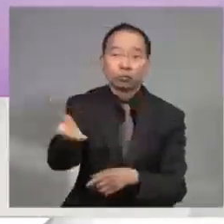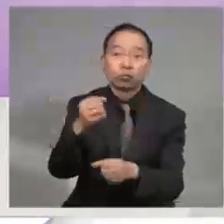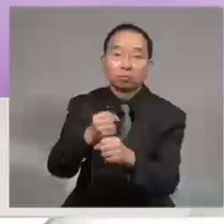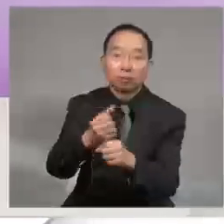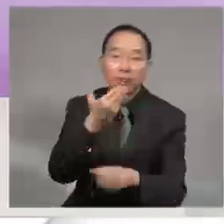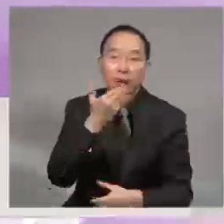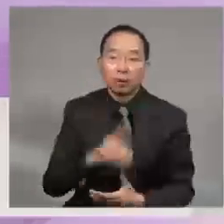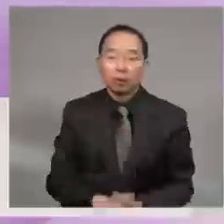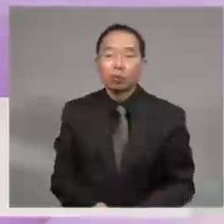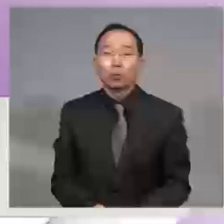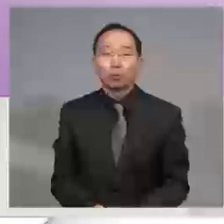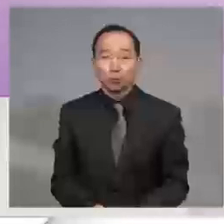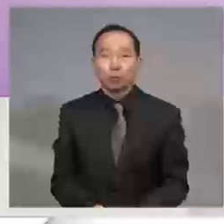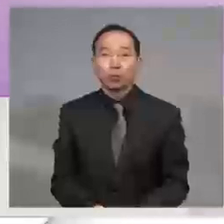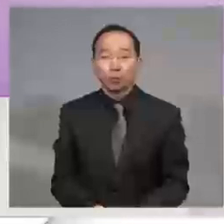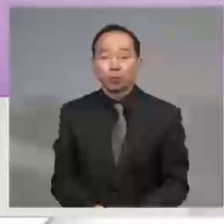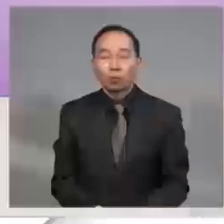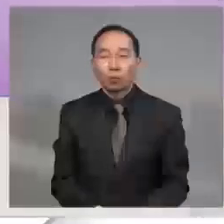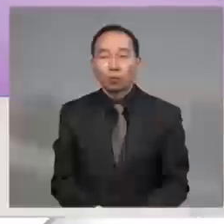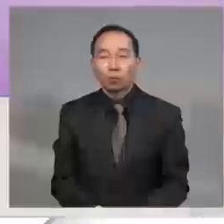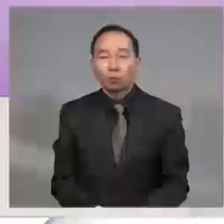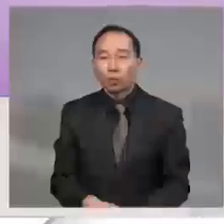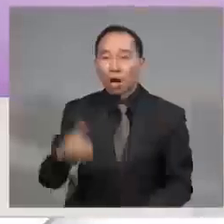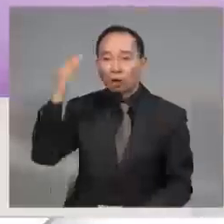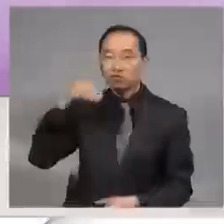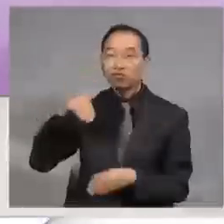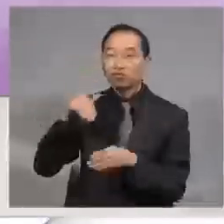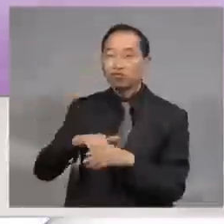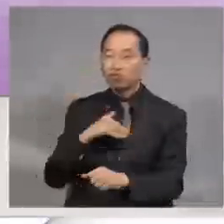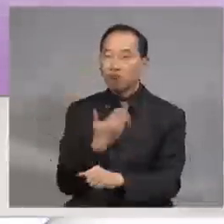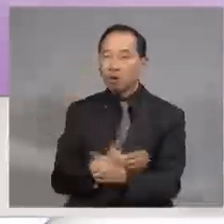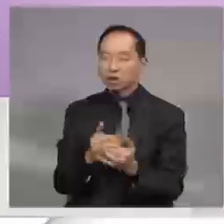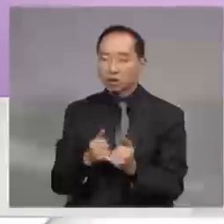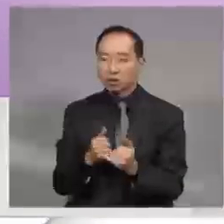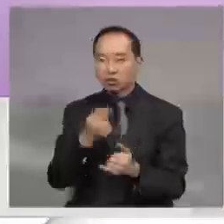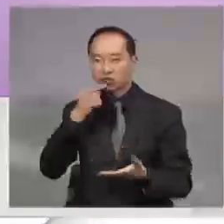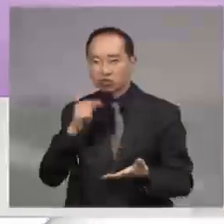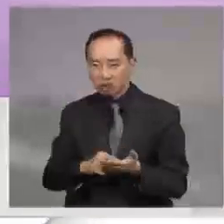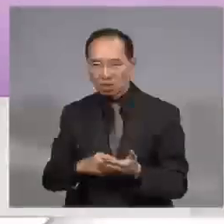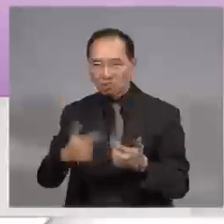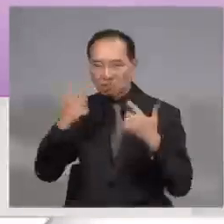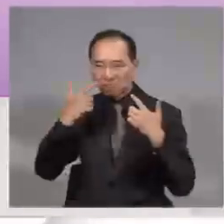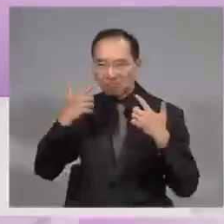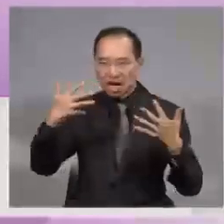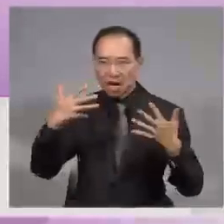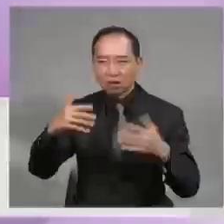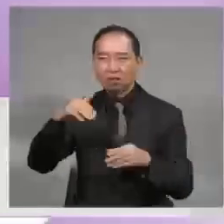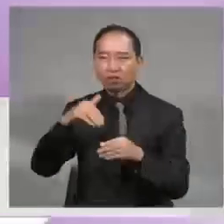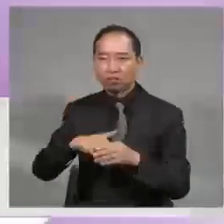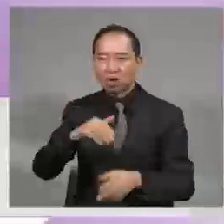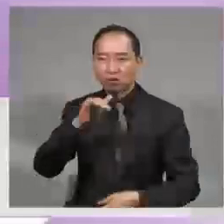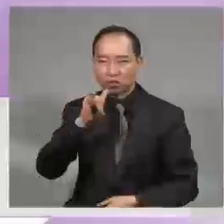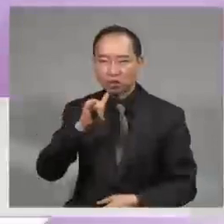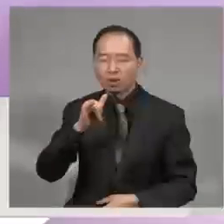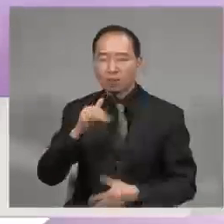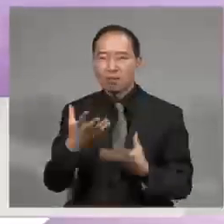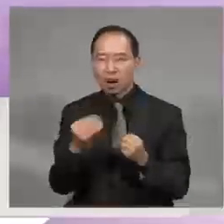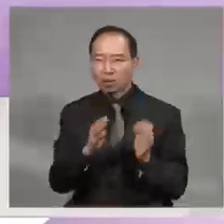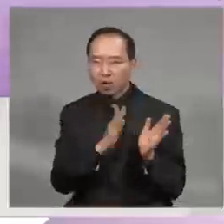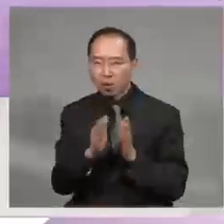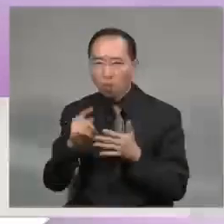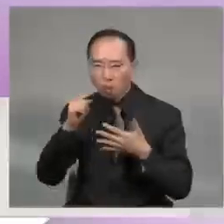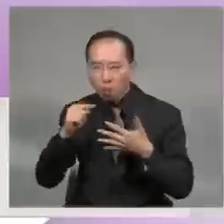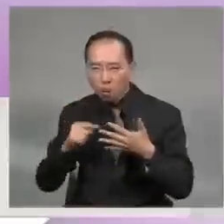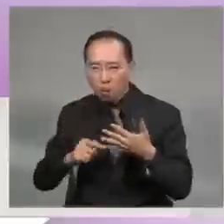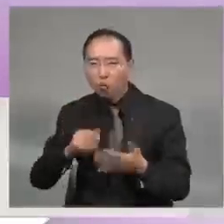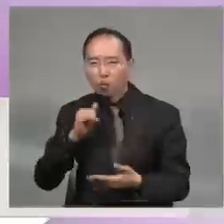네, 그렇군요. 확실히 그러니까 우리 유권자들이 보다 쉽게 확실하게 좀 투표를 할 수 있도록 네. 많은 장치들을 두고 있는